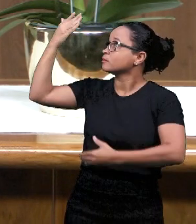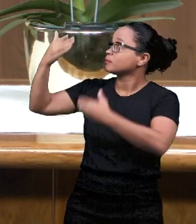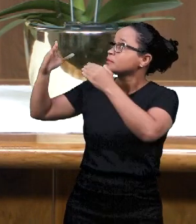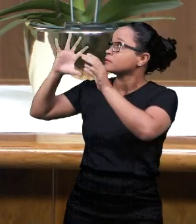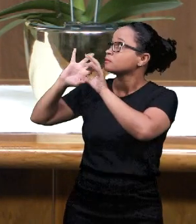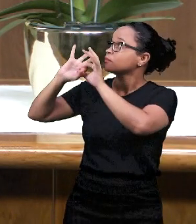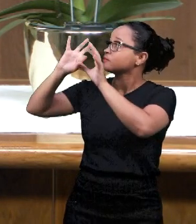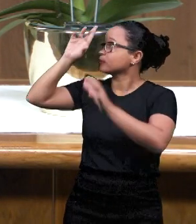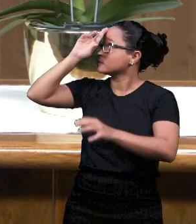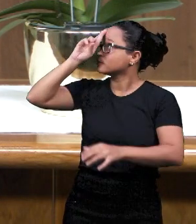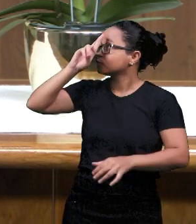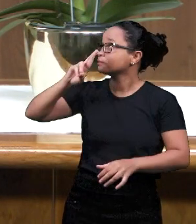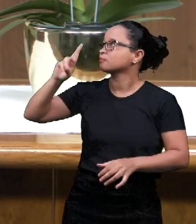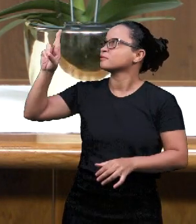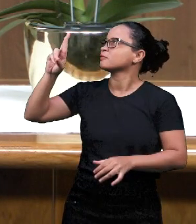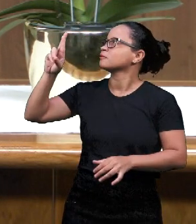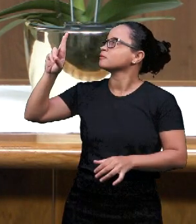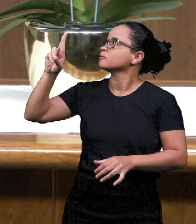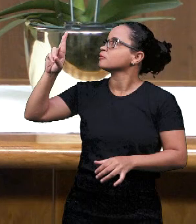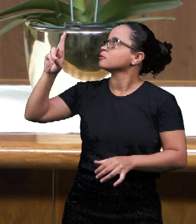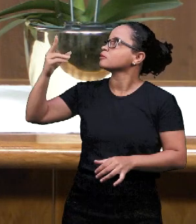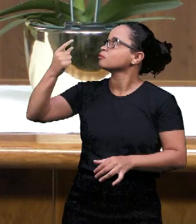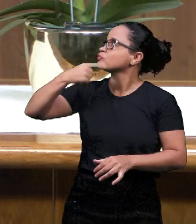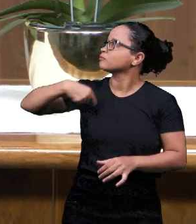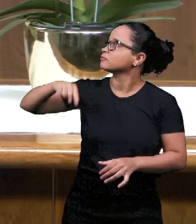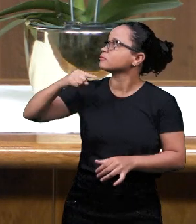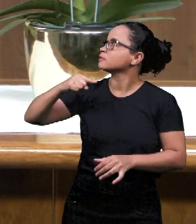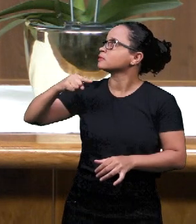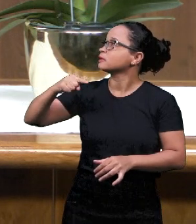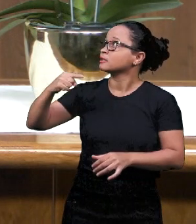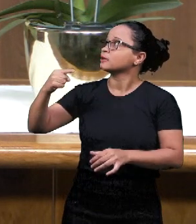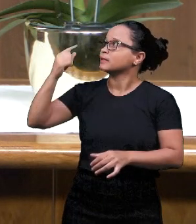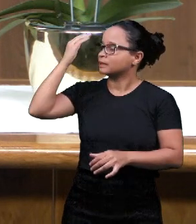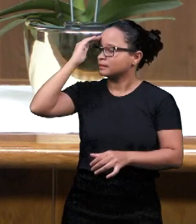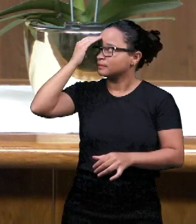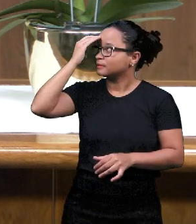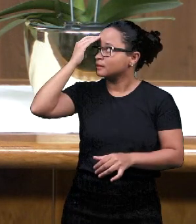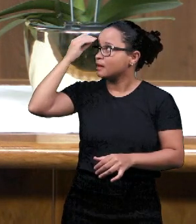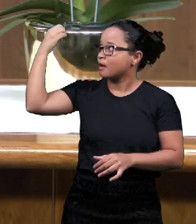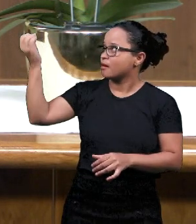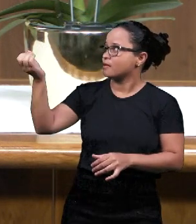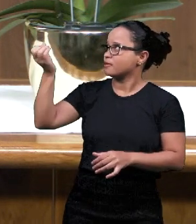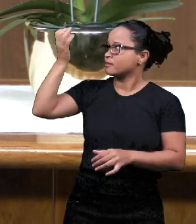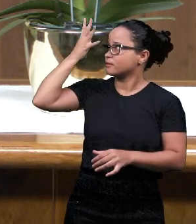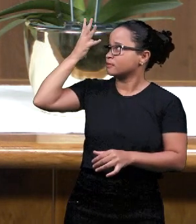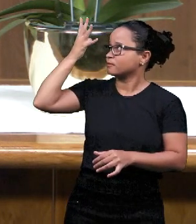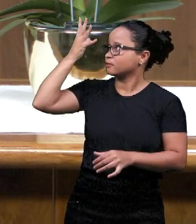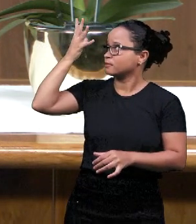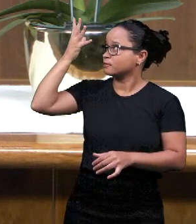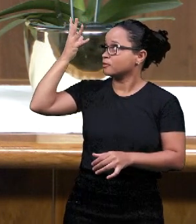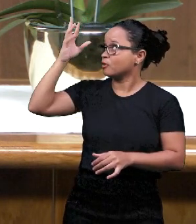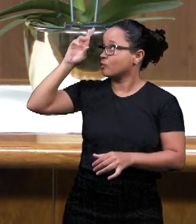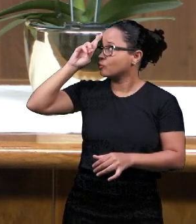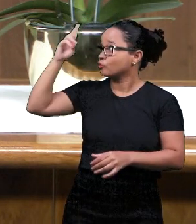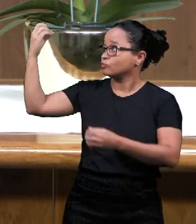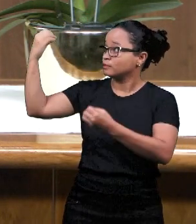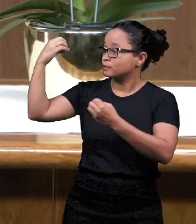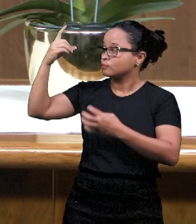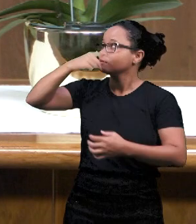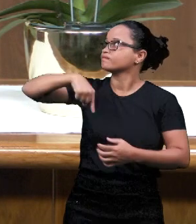la condition, la communion nécessaire pour avoir l'enseignement, la révélation, ta direction pour nous ce